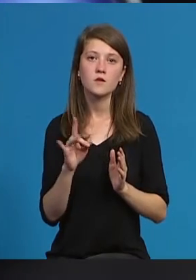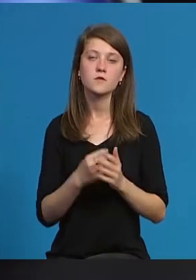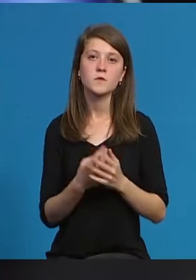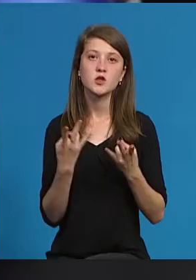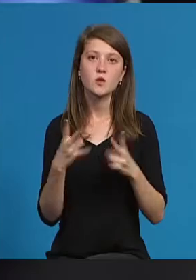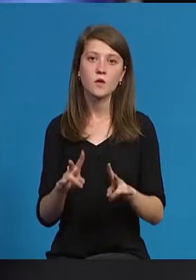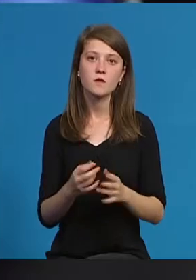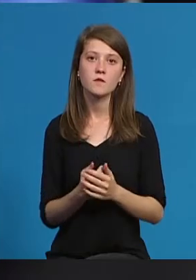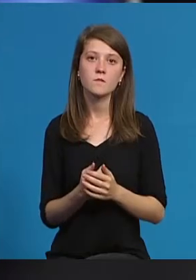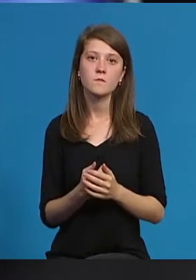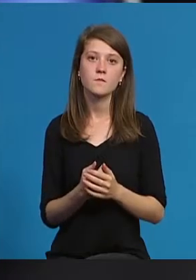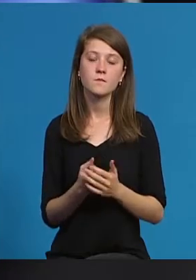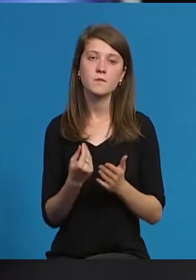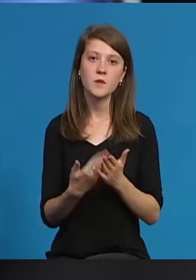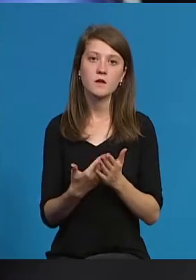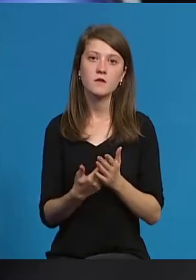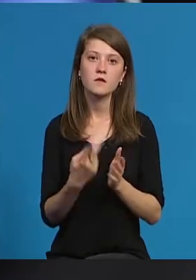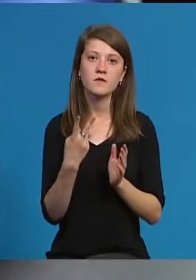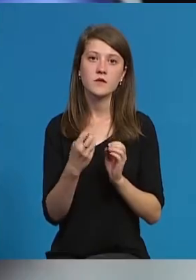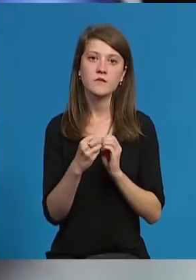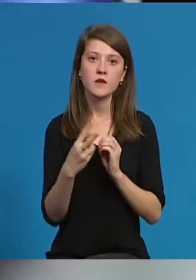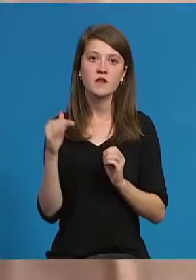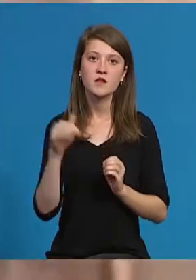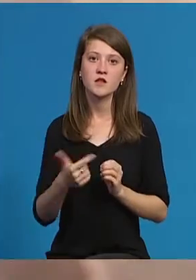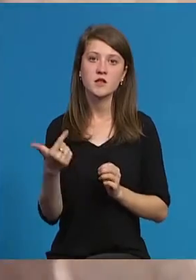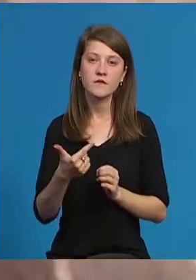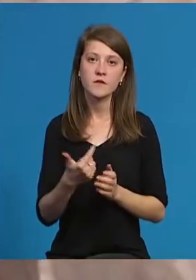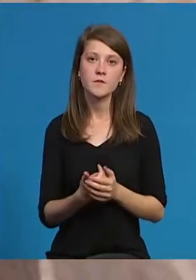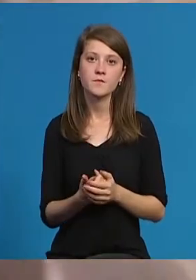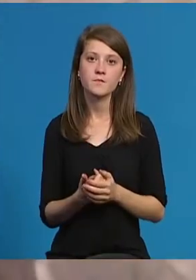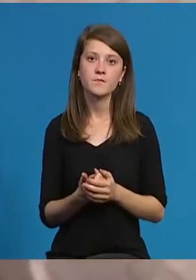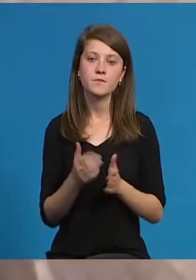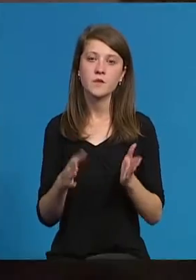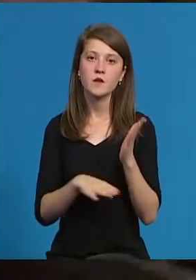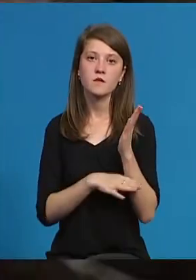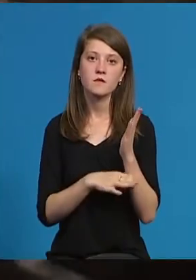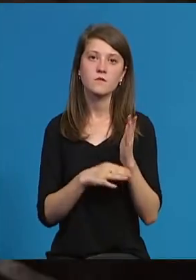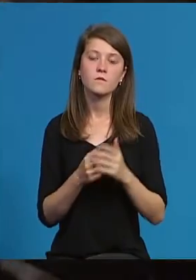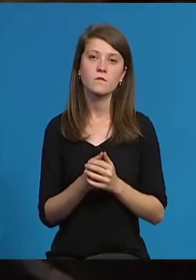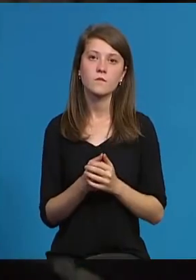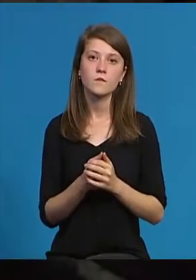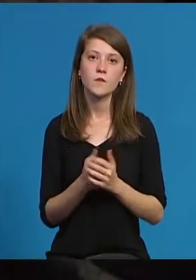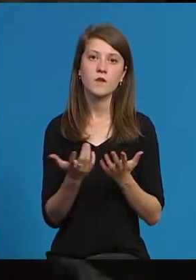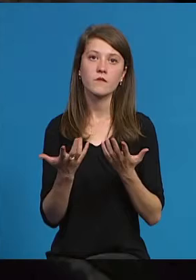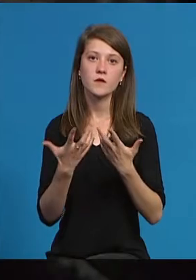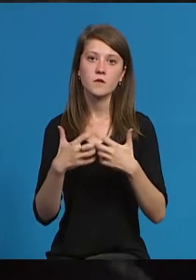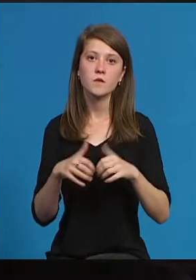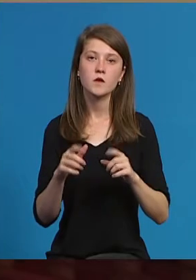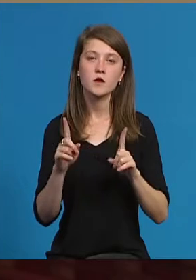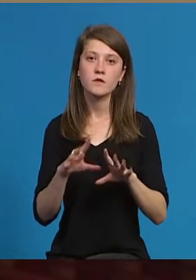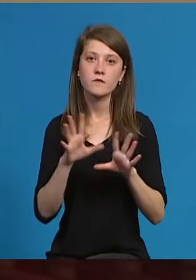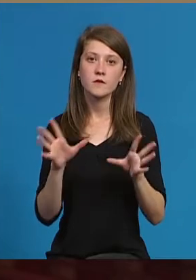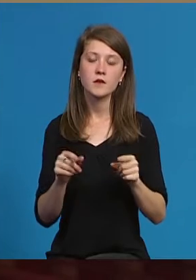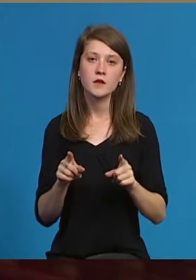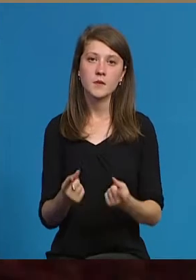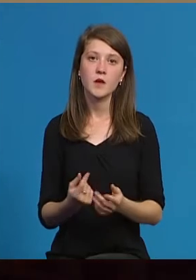лісу, рубкою становить 212 тисяч гривень. Дана деревина у відділі поліції, автомобіль КАМАЗ теж затримано. На